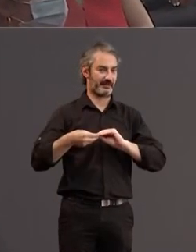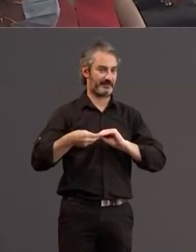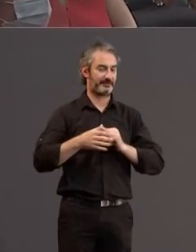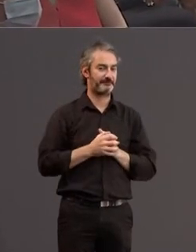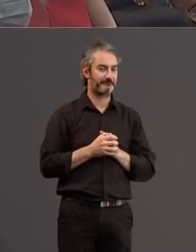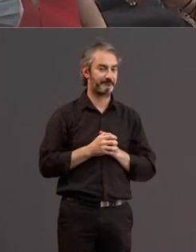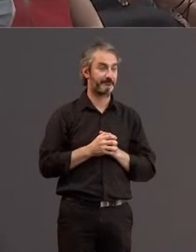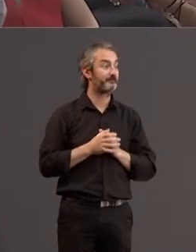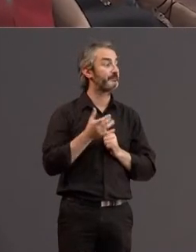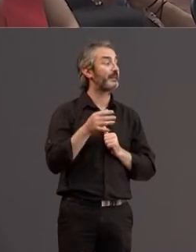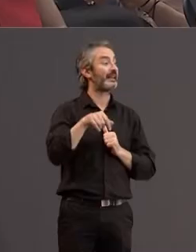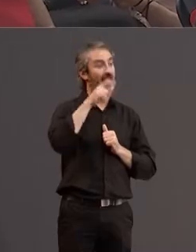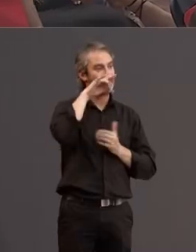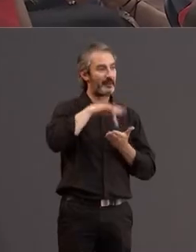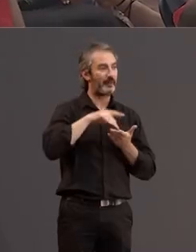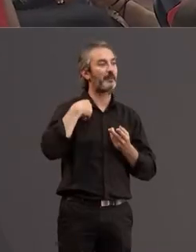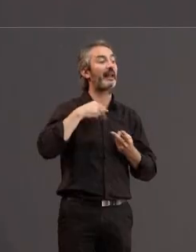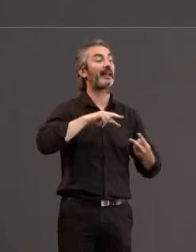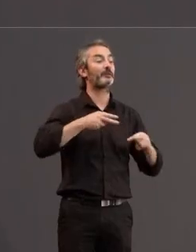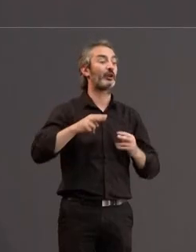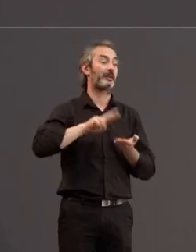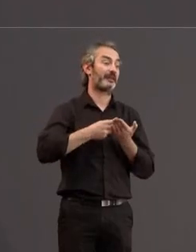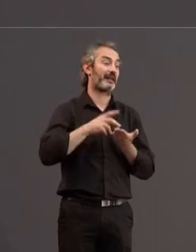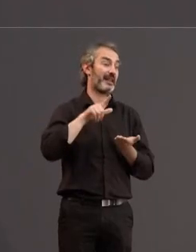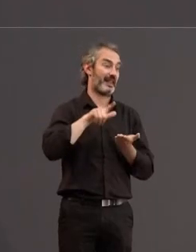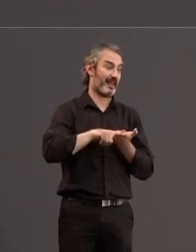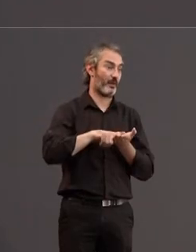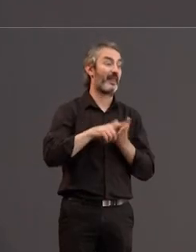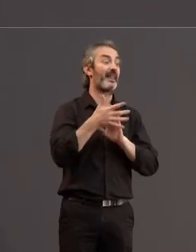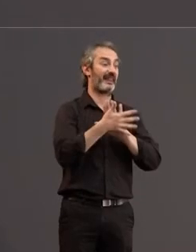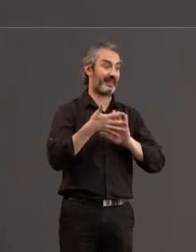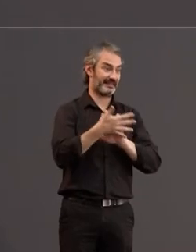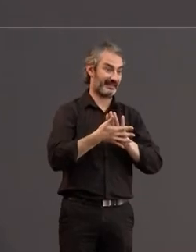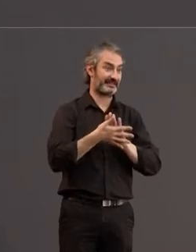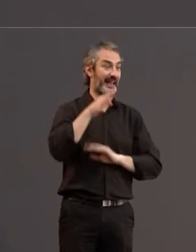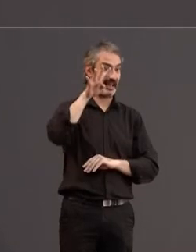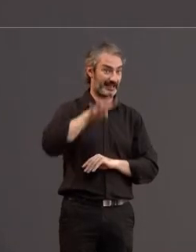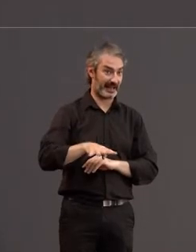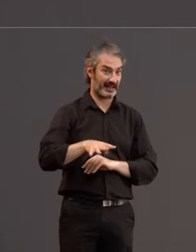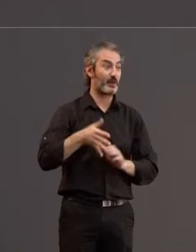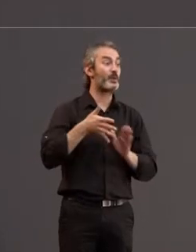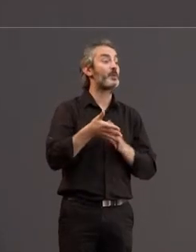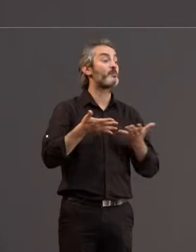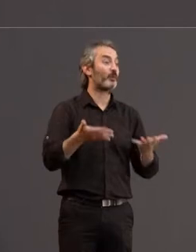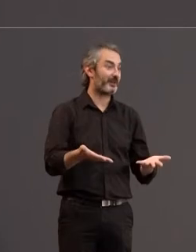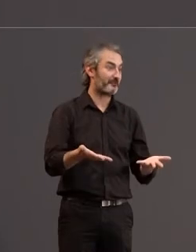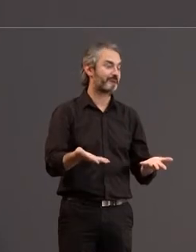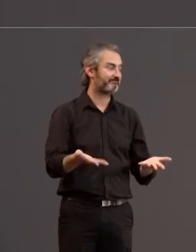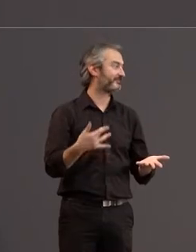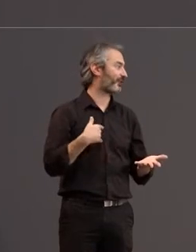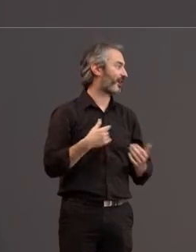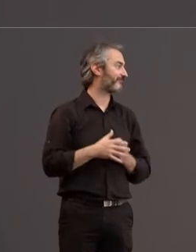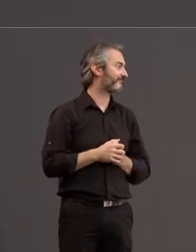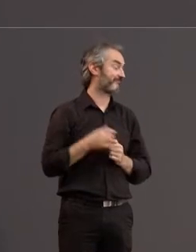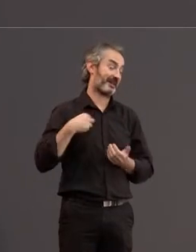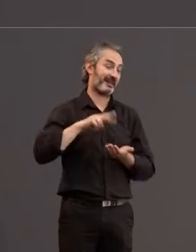en aquest acte es graduen també els traductors i intèrprets en llengua de signes catalana i és per aquest motiu que l'acte està